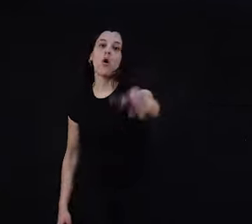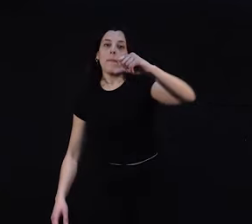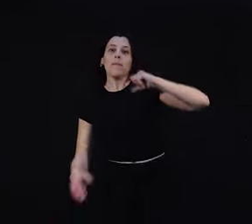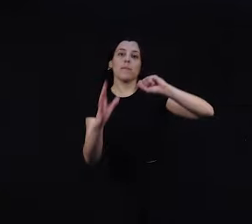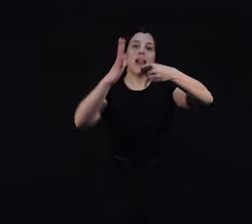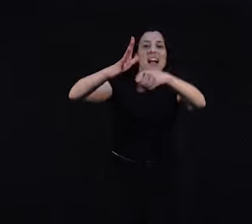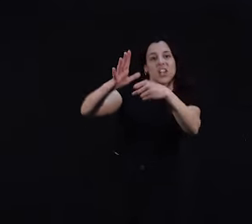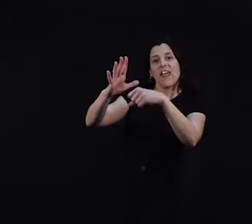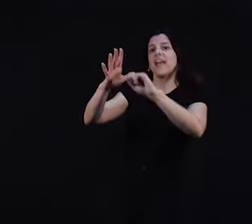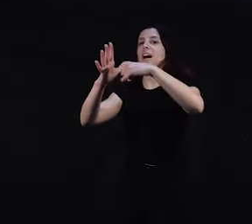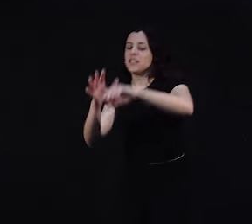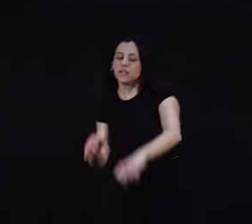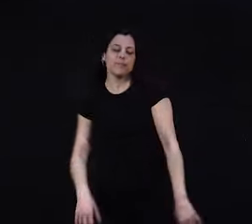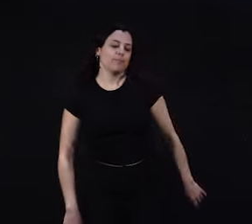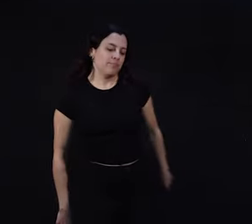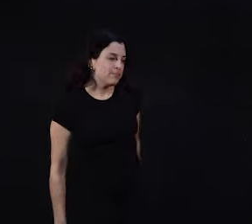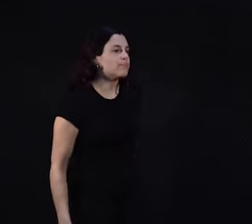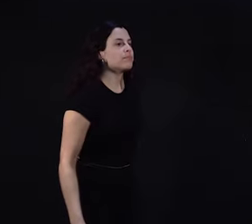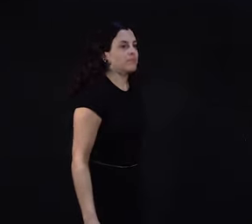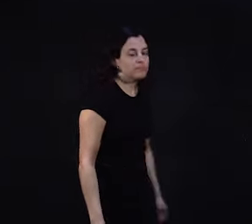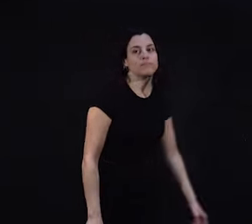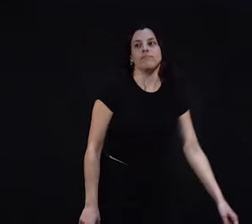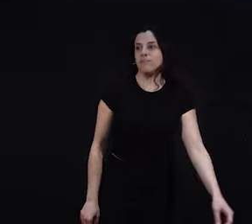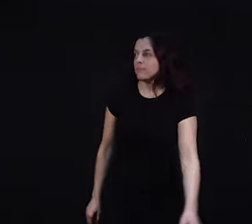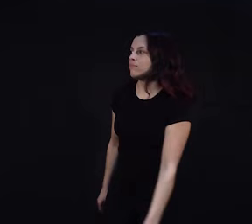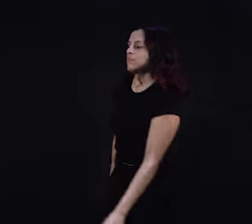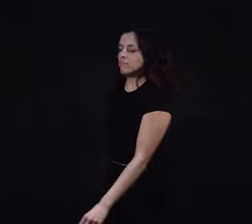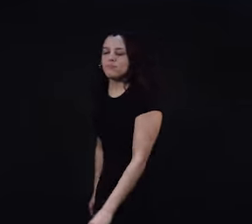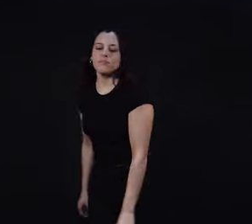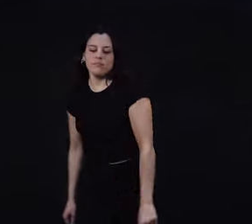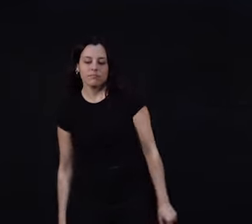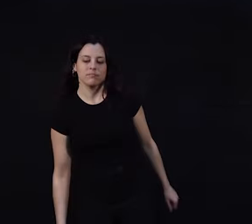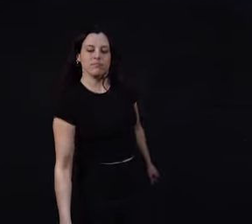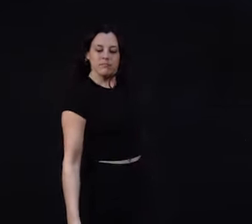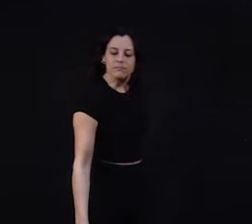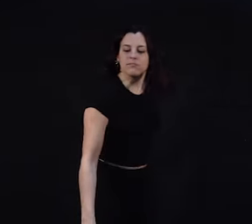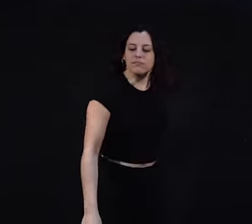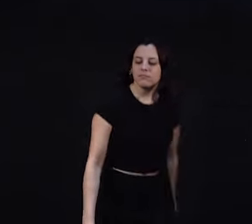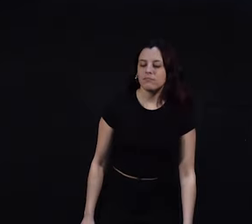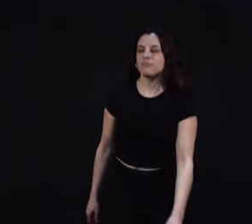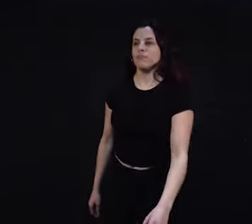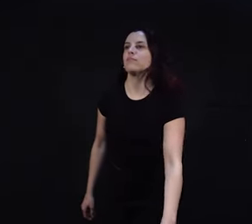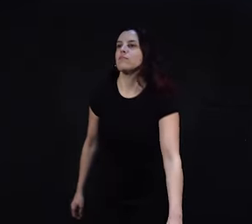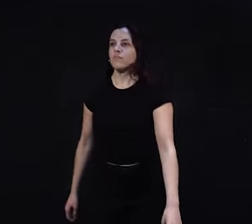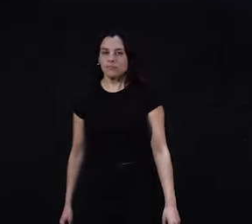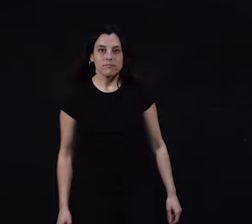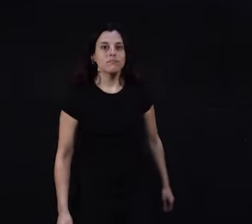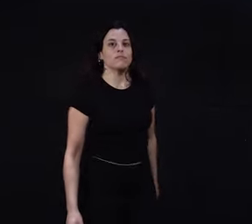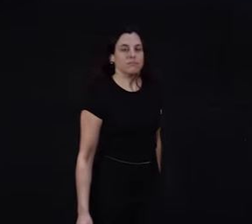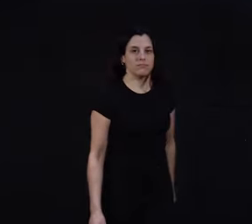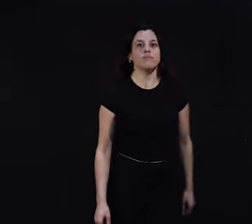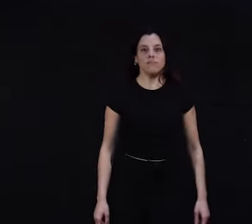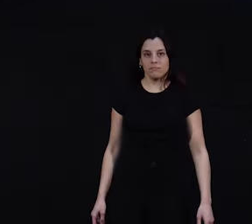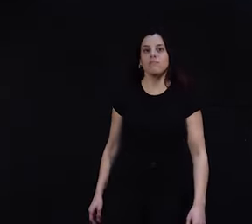tu l'escombra i per mi la caixa d'eines. Vols que juguem al futbol? Sóc jo la capitana. I